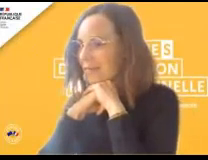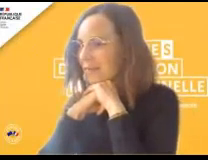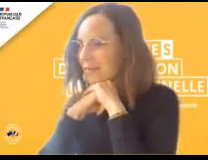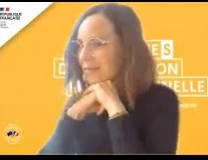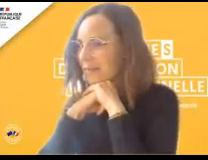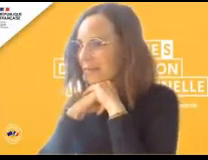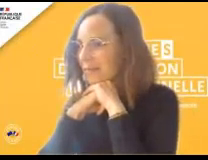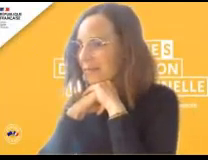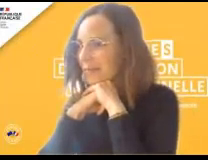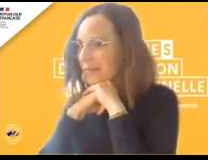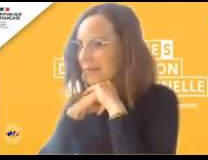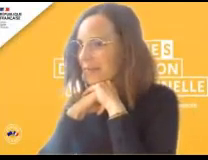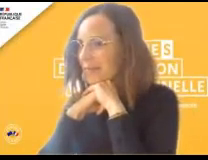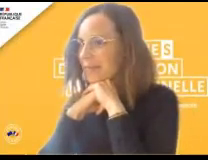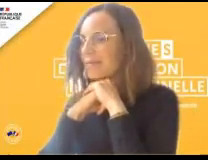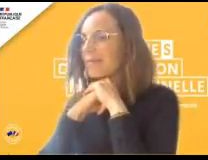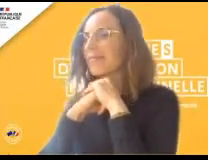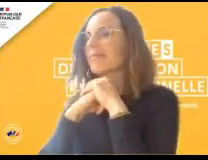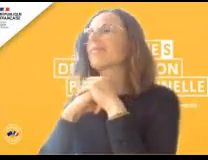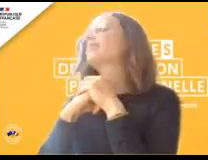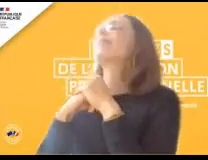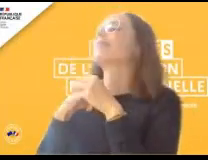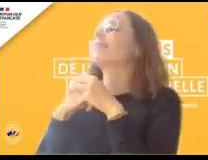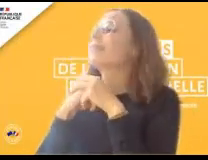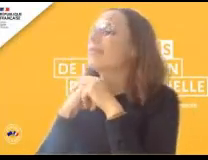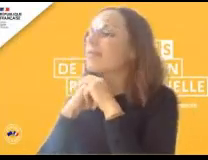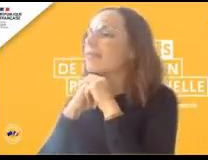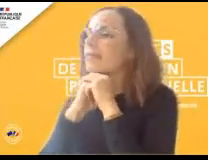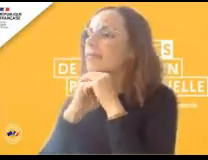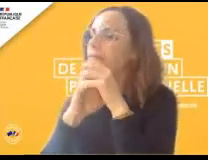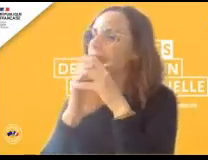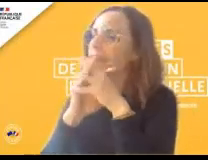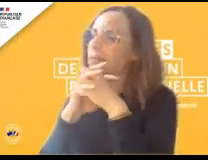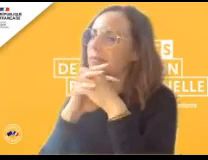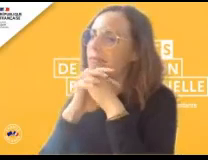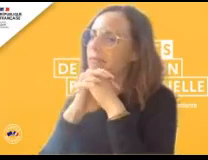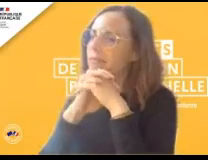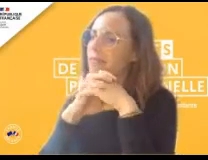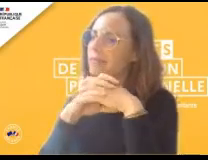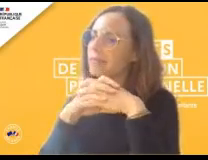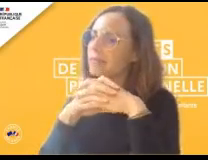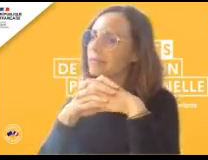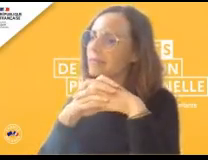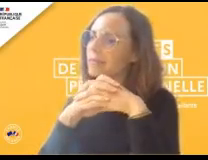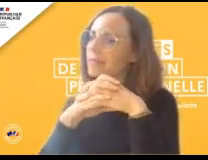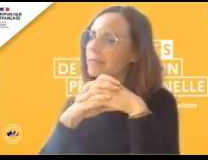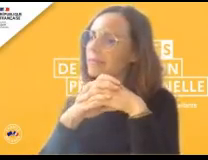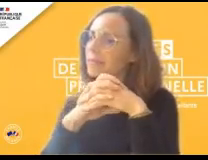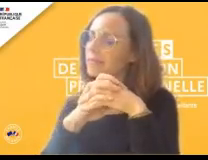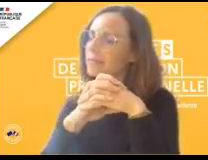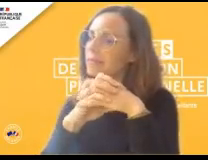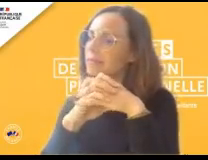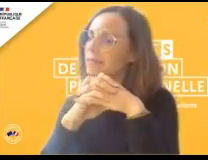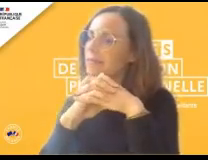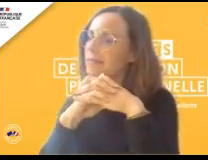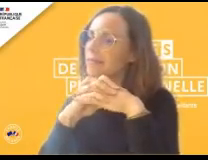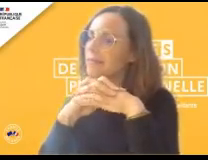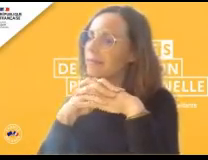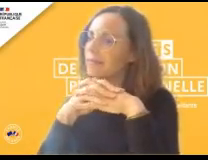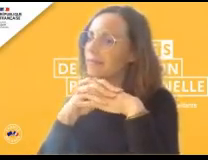en complément à votre réponse sur l'accompagnement jusqu'à l'insertion